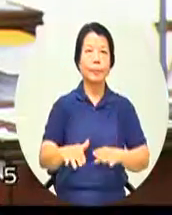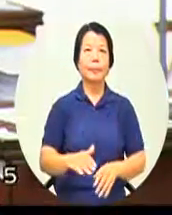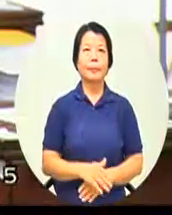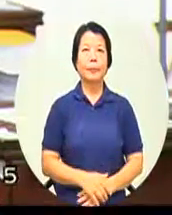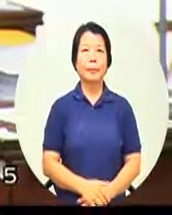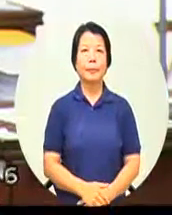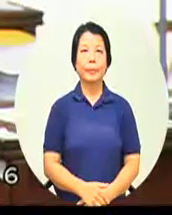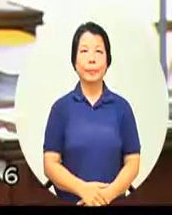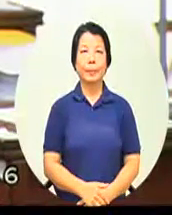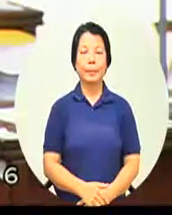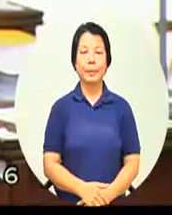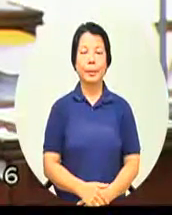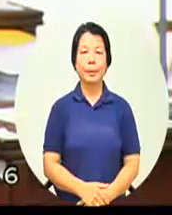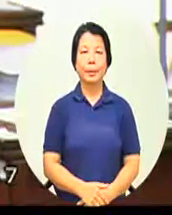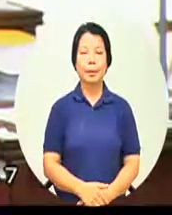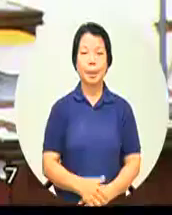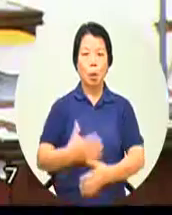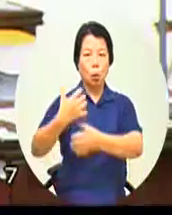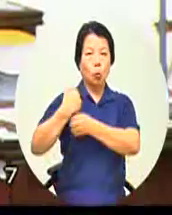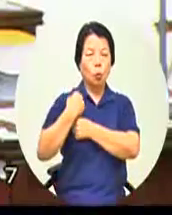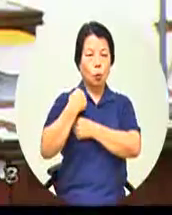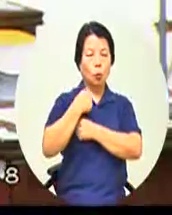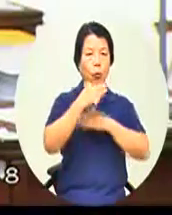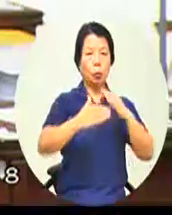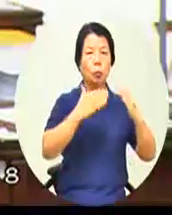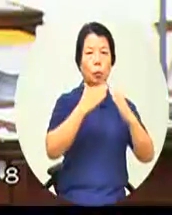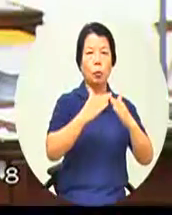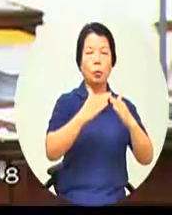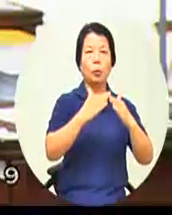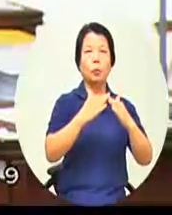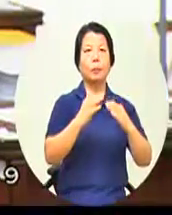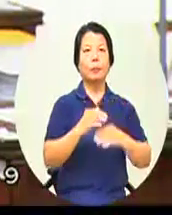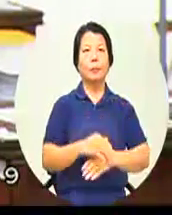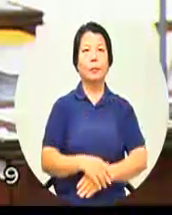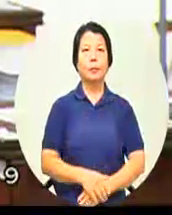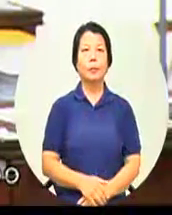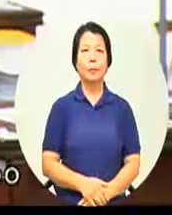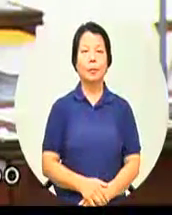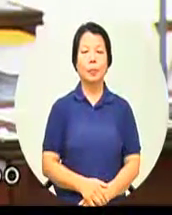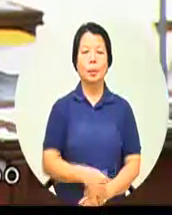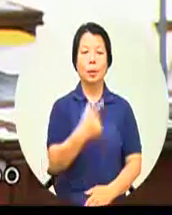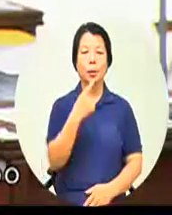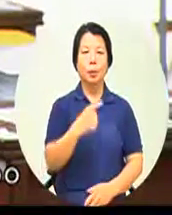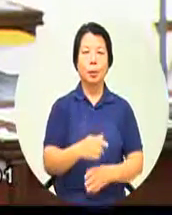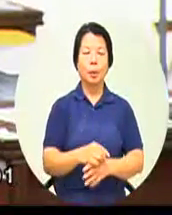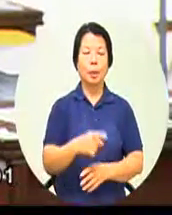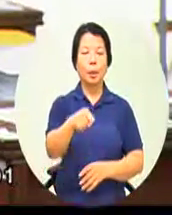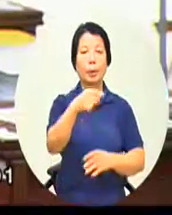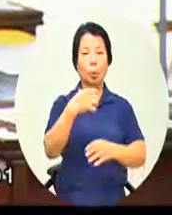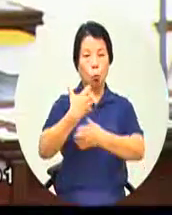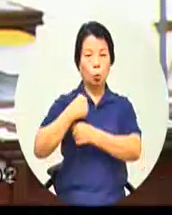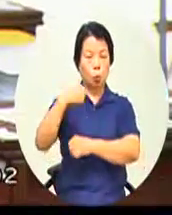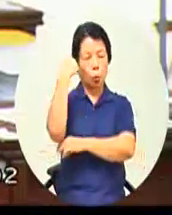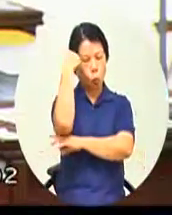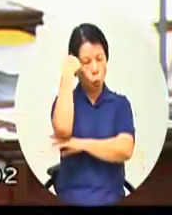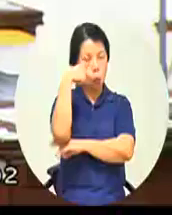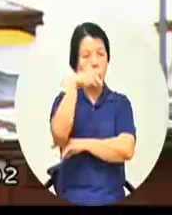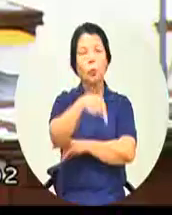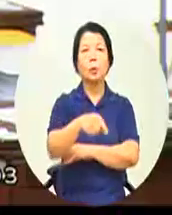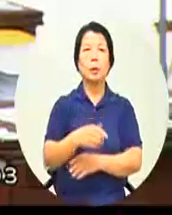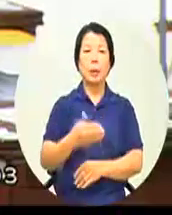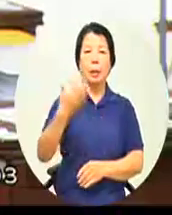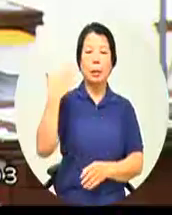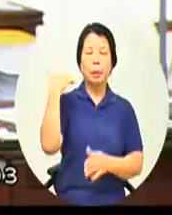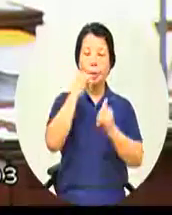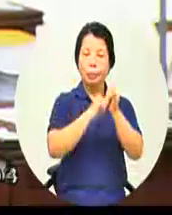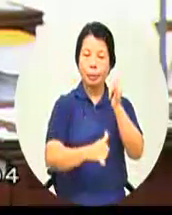这个啊官校、寓校、部校咧，吼，一寡这个。在眷村的眷属住底下，对不对？吼，迄阵时代的这个